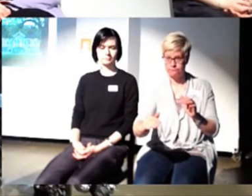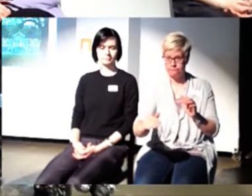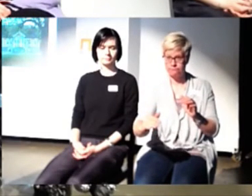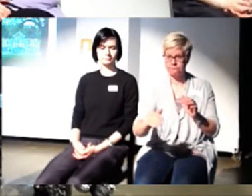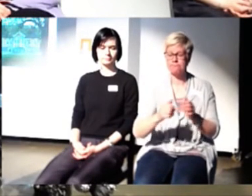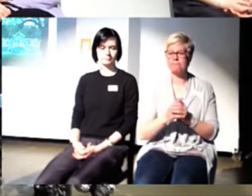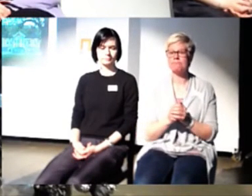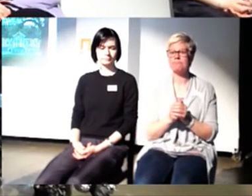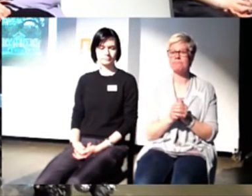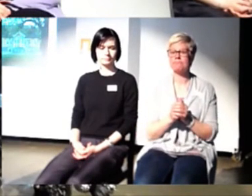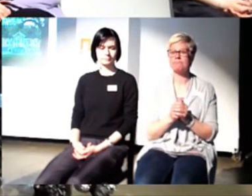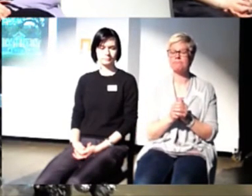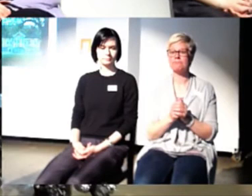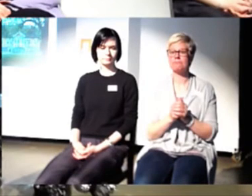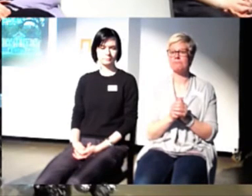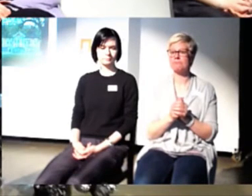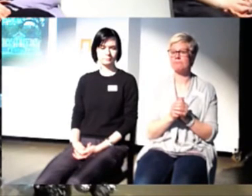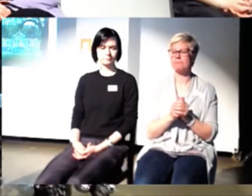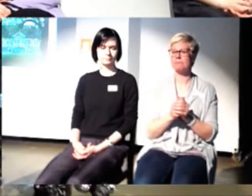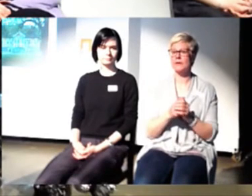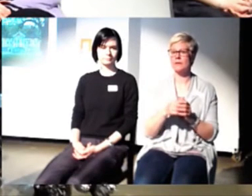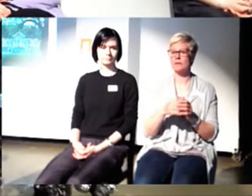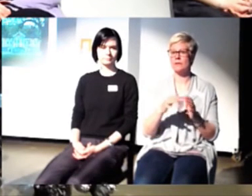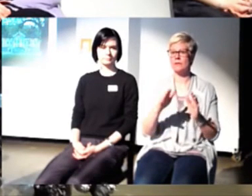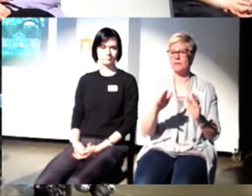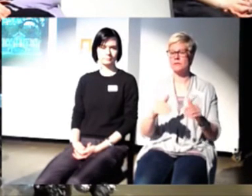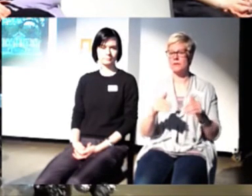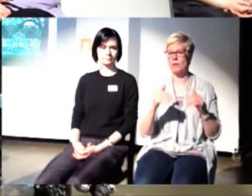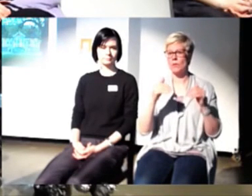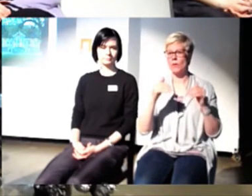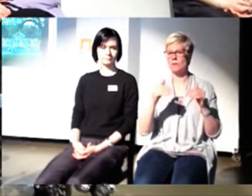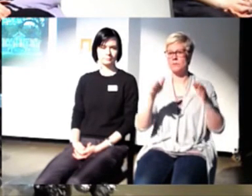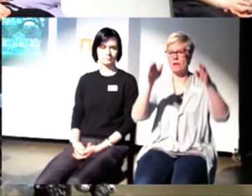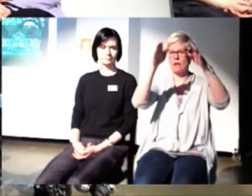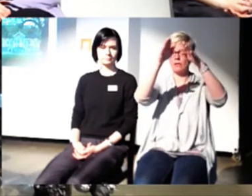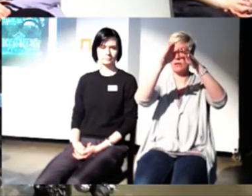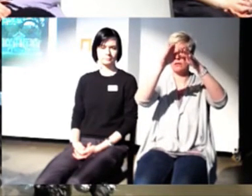Ja yläkerroksessa, mitä on, onko se haljaa katto?